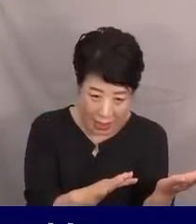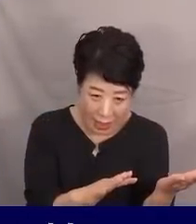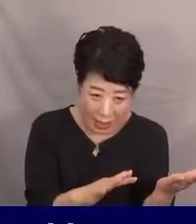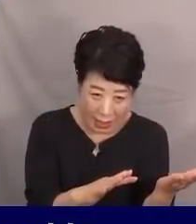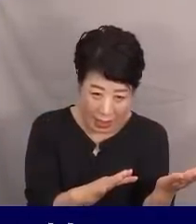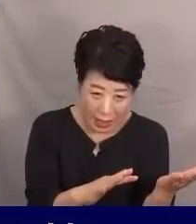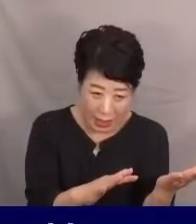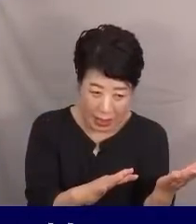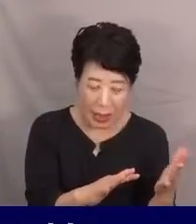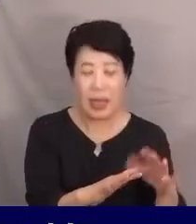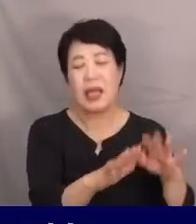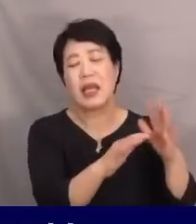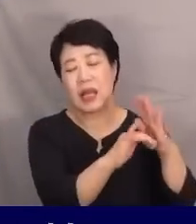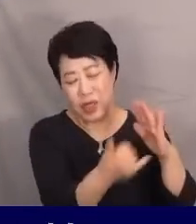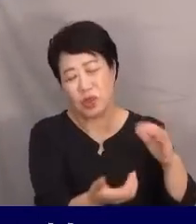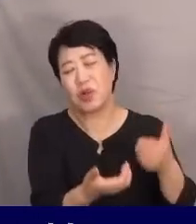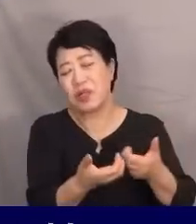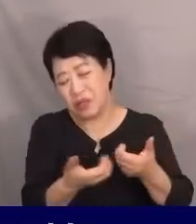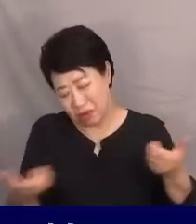있었습니다.